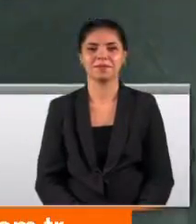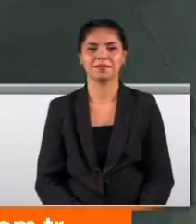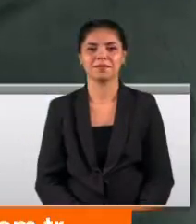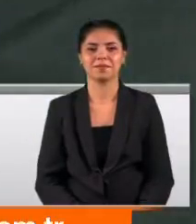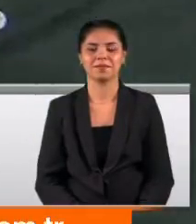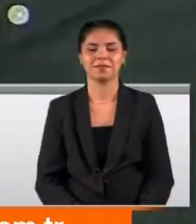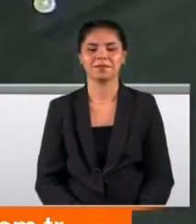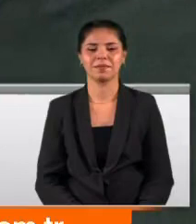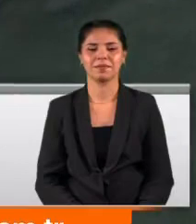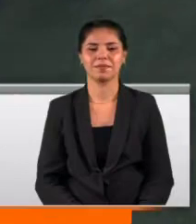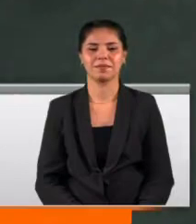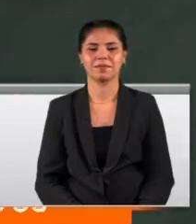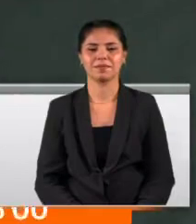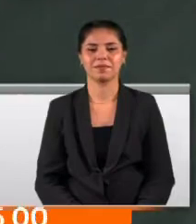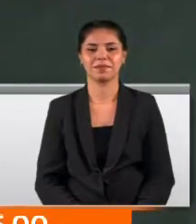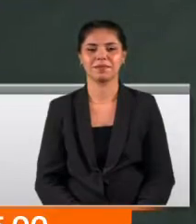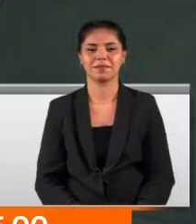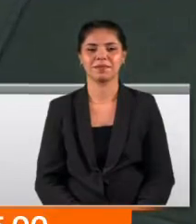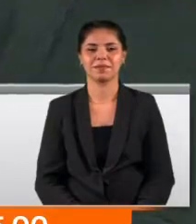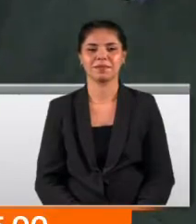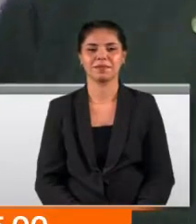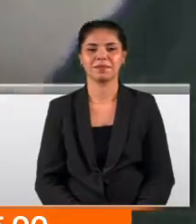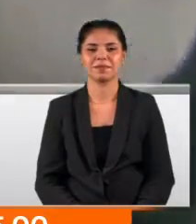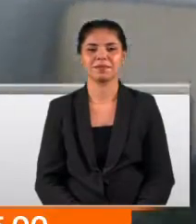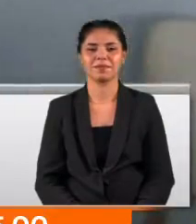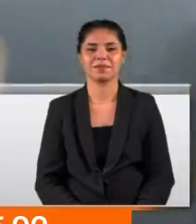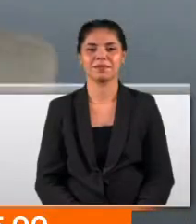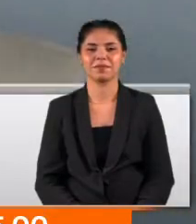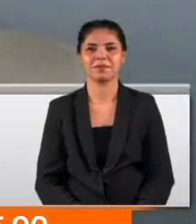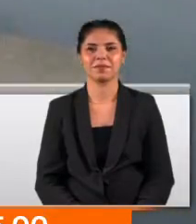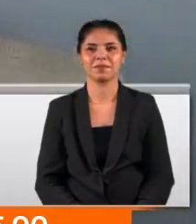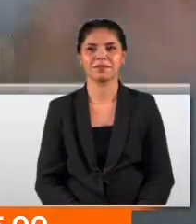Kızılderili. Kızılderili'ye benziyorsam onun çayı. Benziyor musun? Oturan benziyorum.